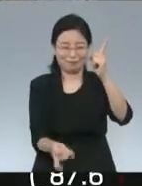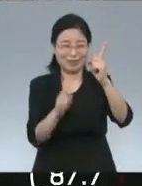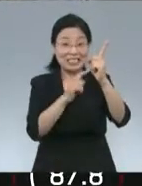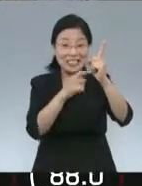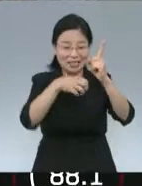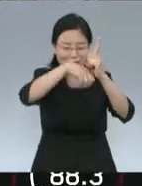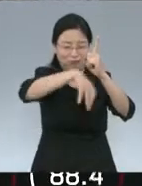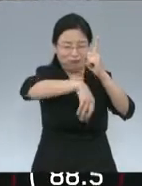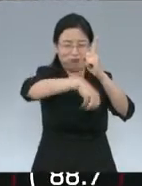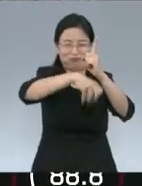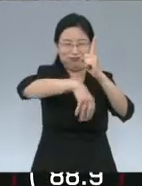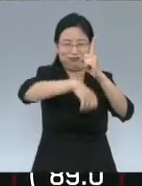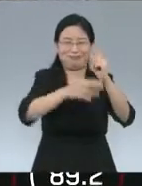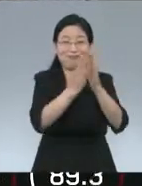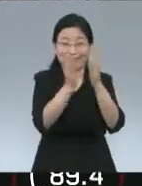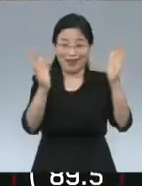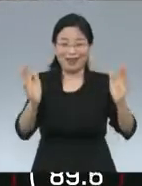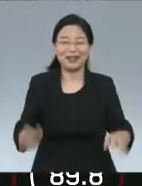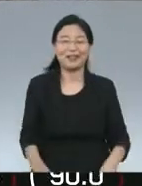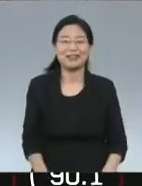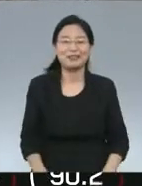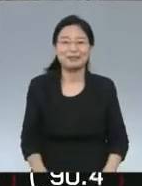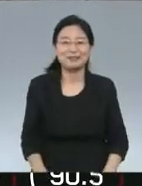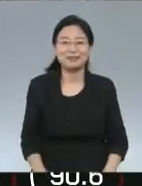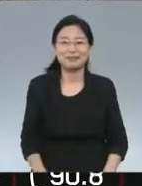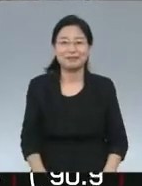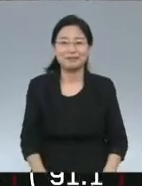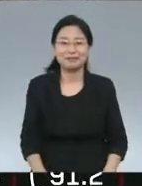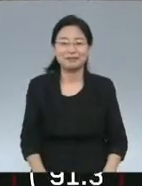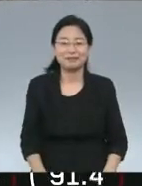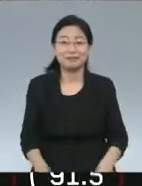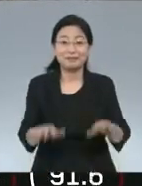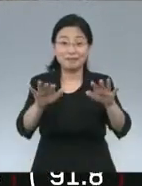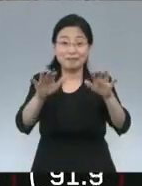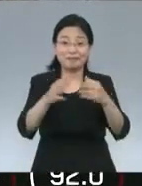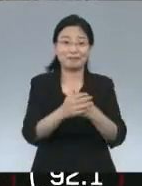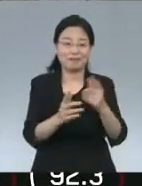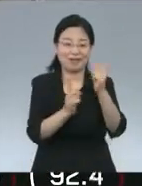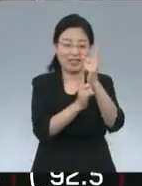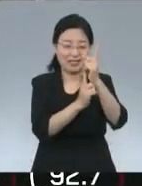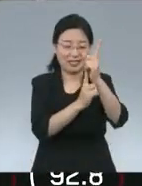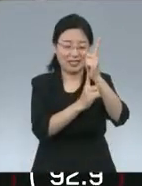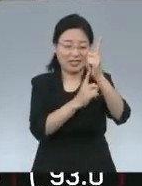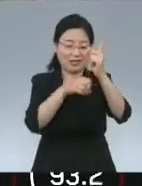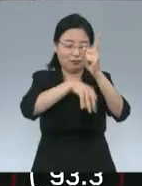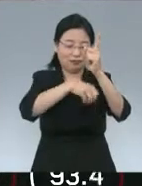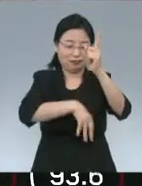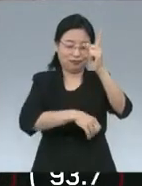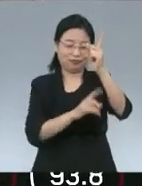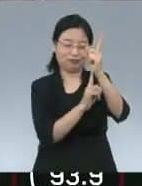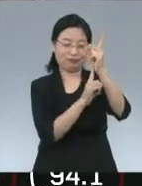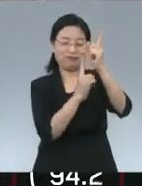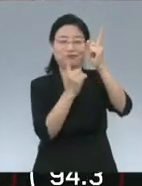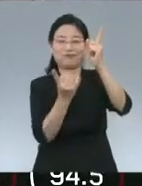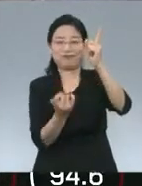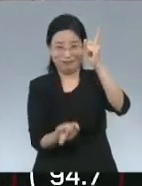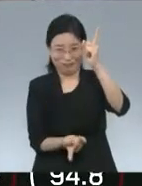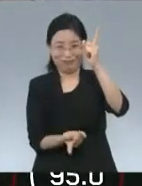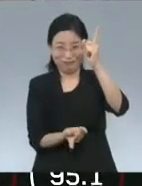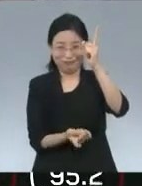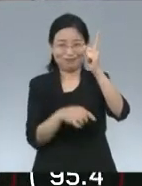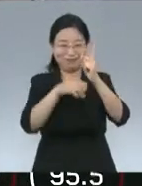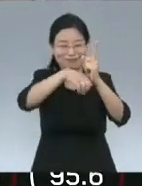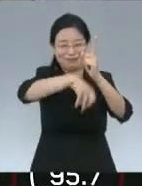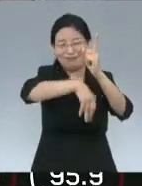der US-Raumfahrtbehörde NASA entwickelten Shadowcam oder Schattenkamera ausgestattet. Mit einem Gerät für